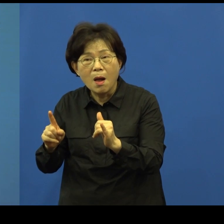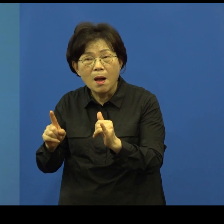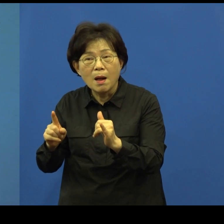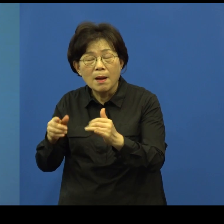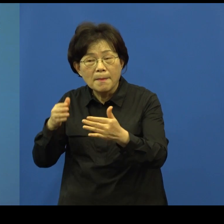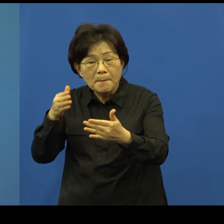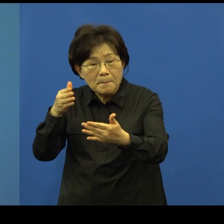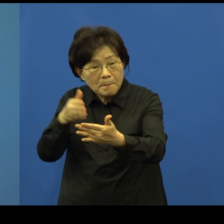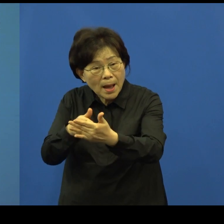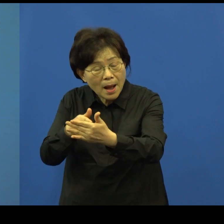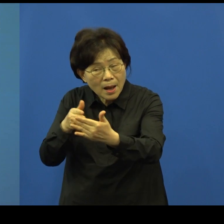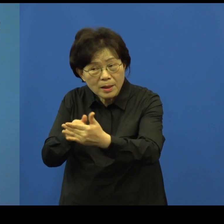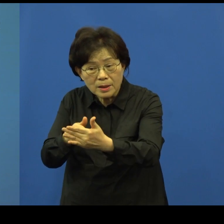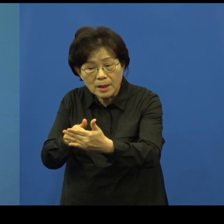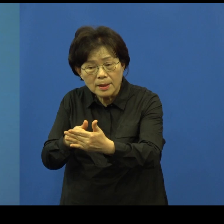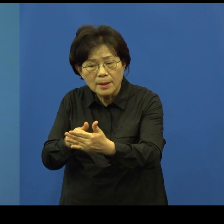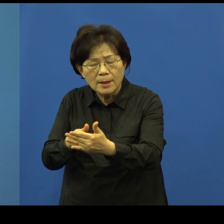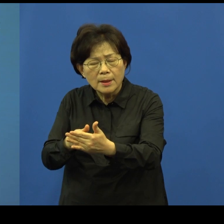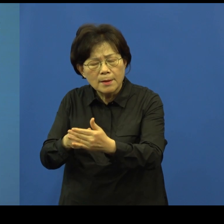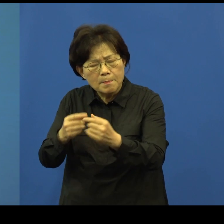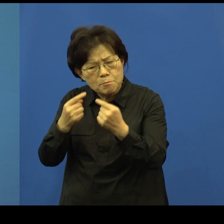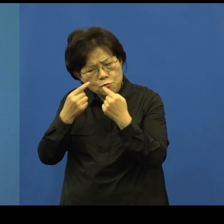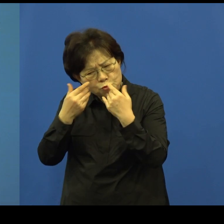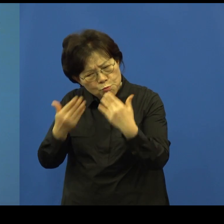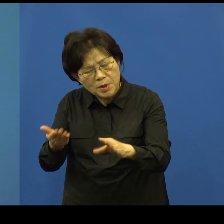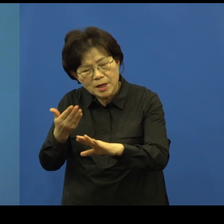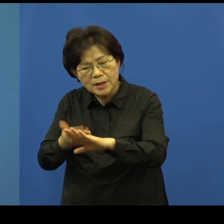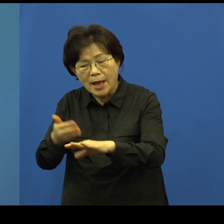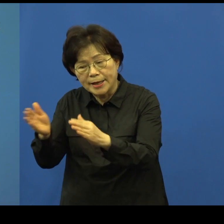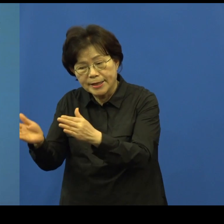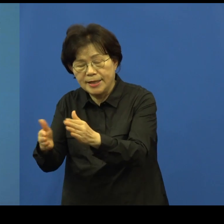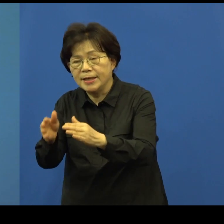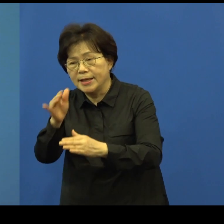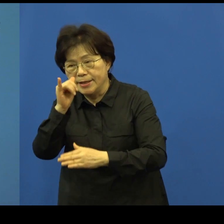틀림없이 다른 길이 열려 있을 거야.